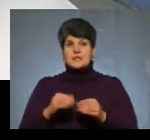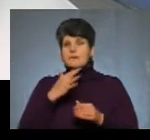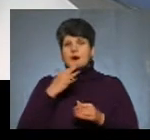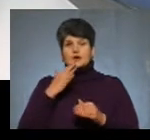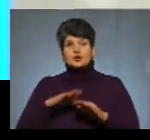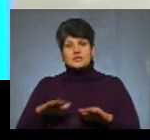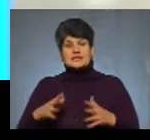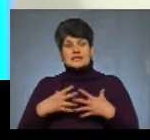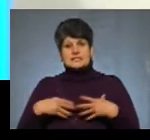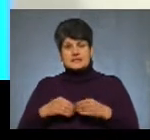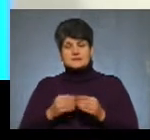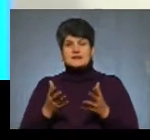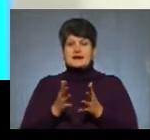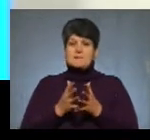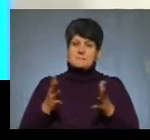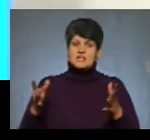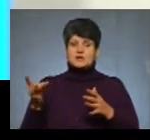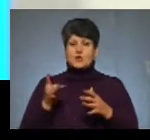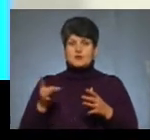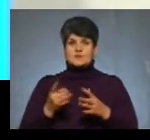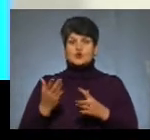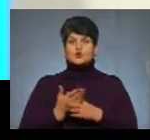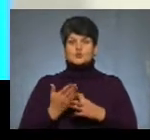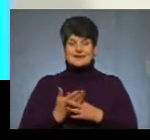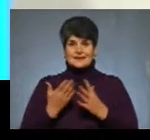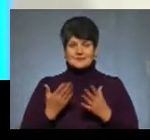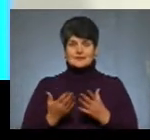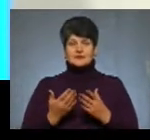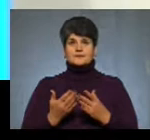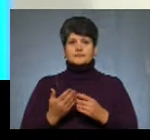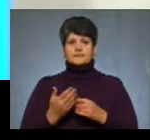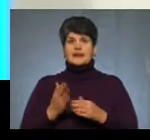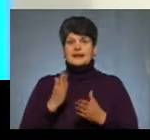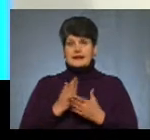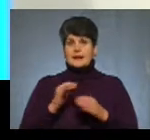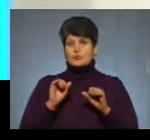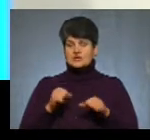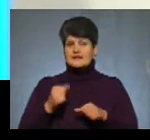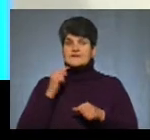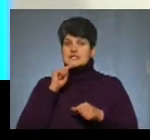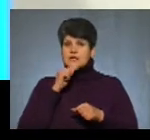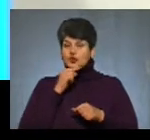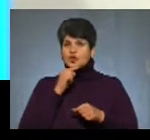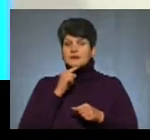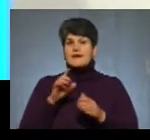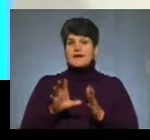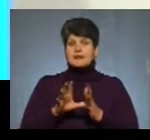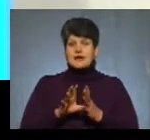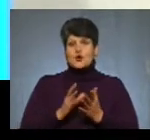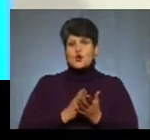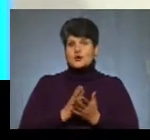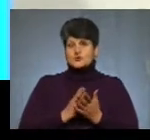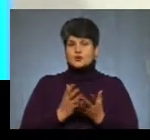сім'ї, в яких більший розмір субсидій на домогосподарство, тому є можливість зекономити енергоресурси і ще й